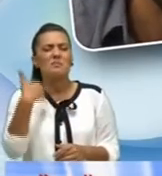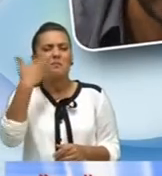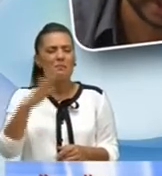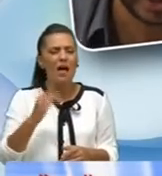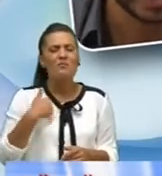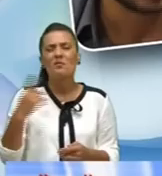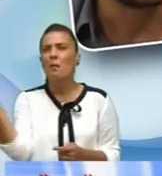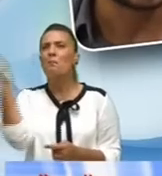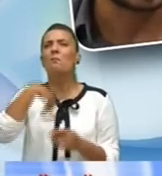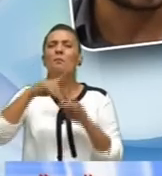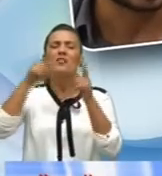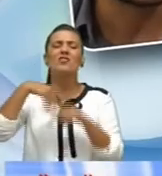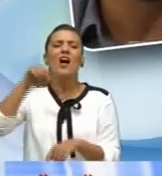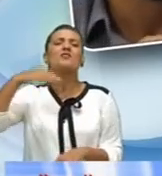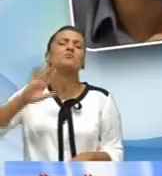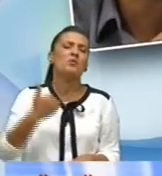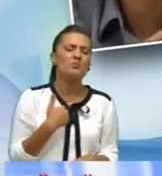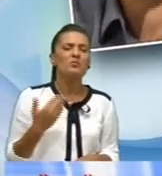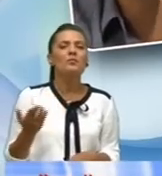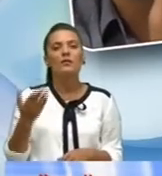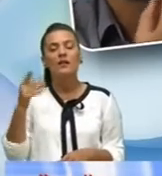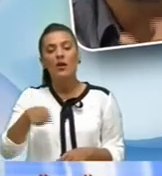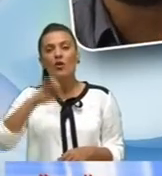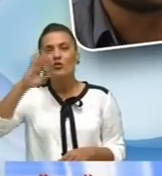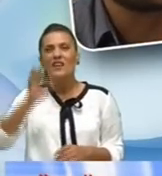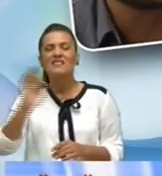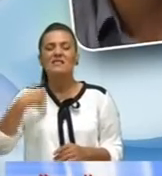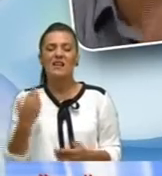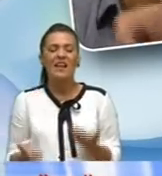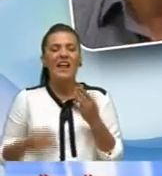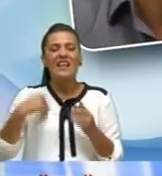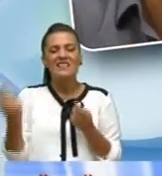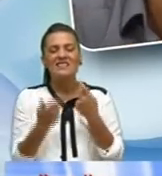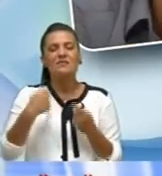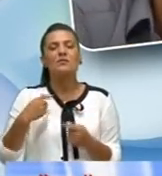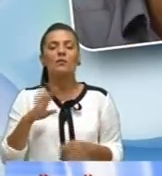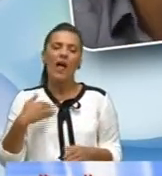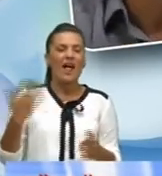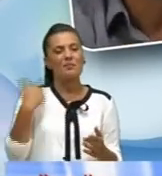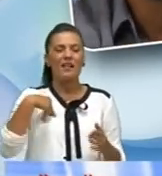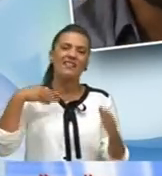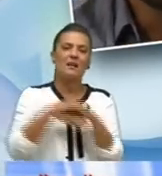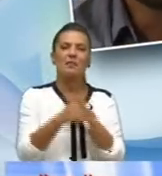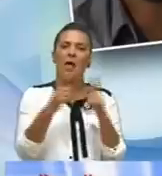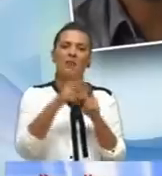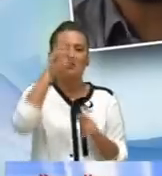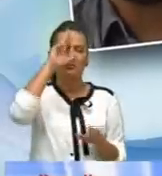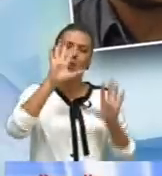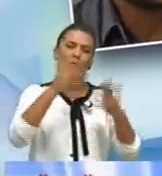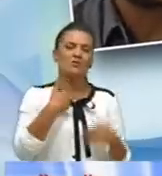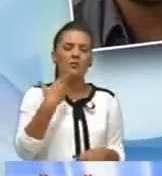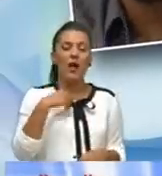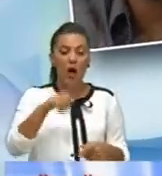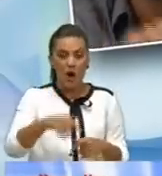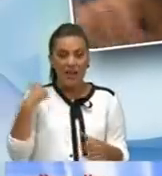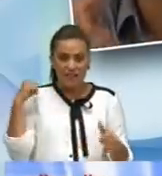açmıyorum zaten pencereyi. Öbür taraftan güneşsizlik ritmimi de düşürdü. Hadi ben gireyim depresyona. Bu artık rutin hale